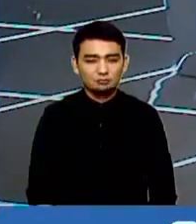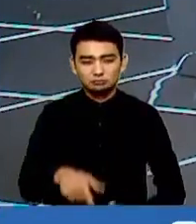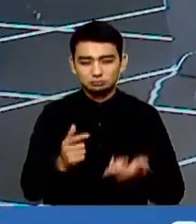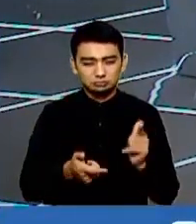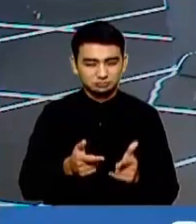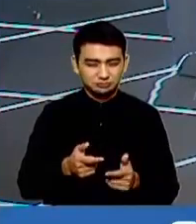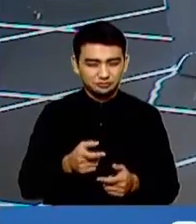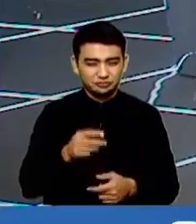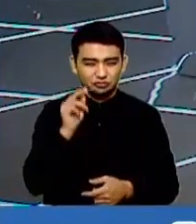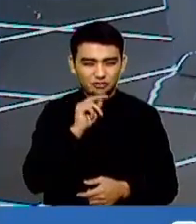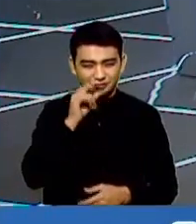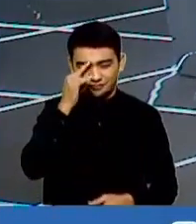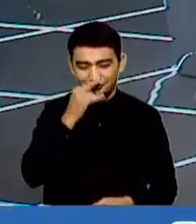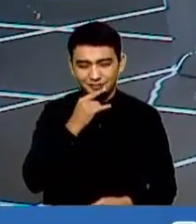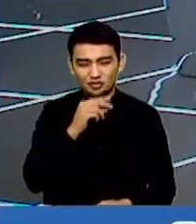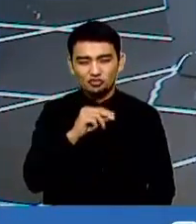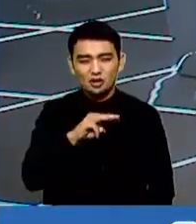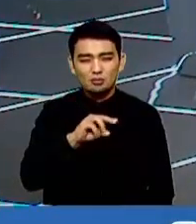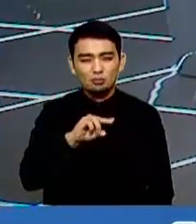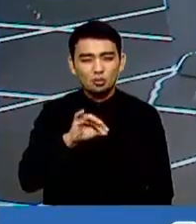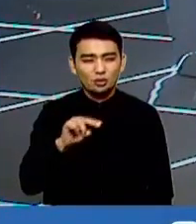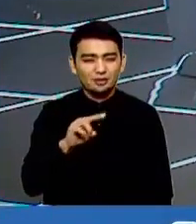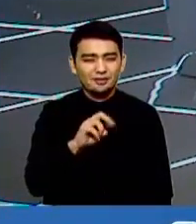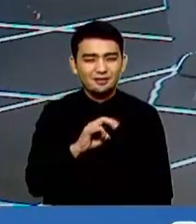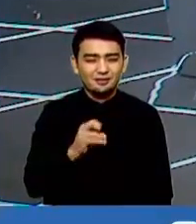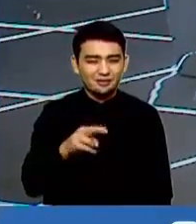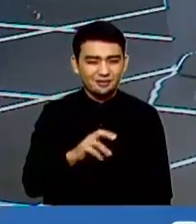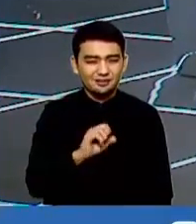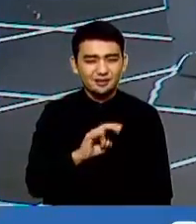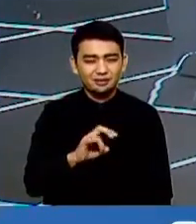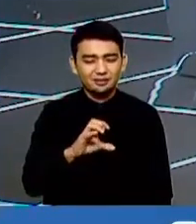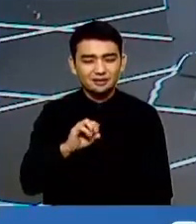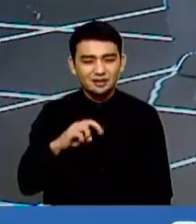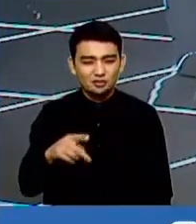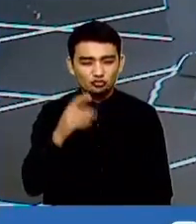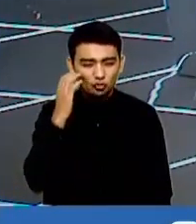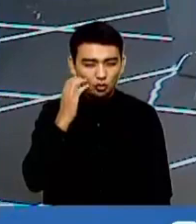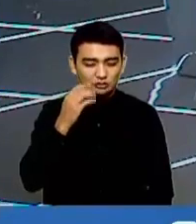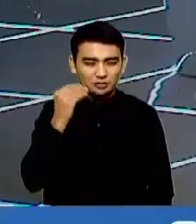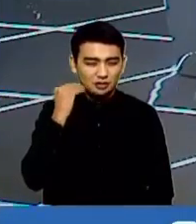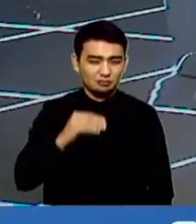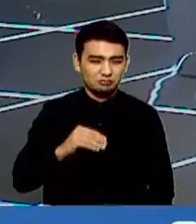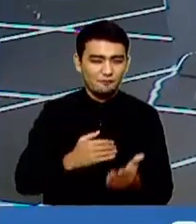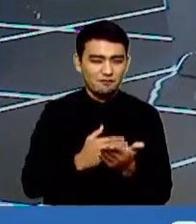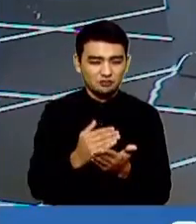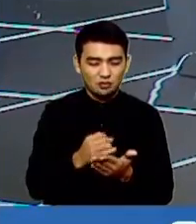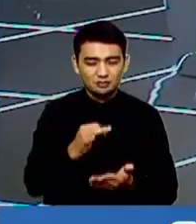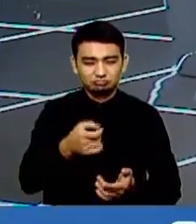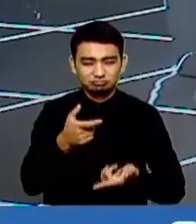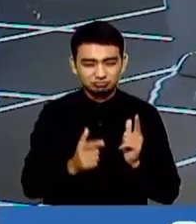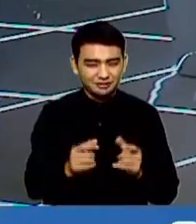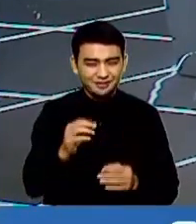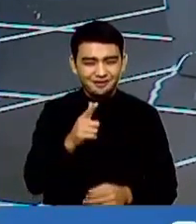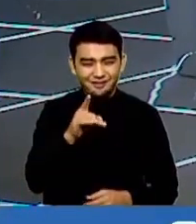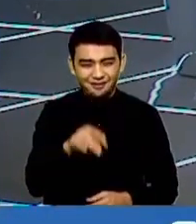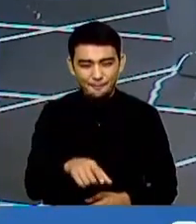Настоящий натуральный казахский чай – чемпион Кения Сансет. Это черный, высококачественный, гранулированный кенийский чай, который наполнит